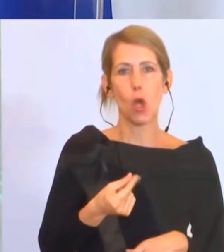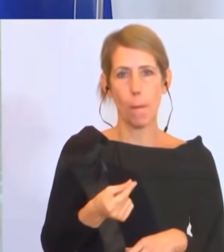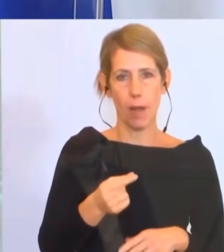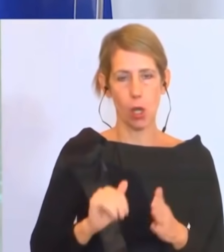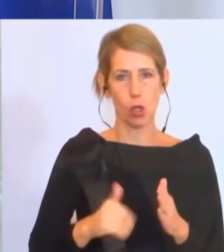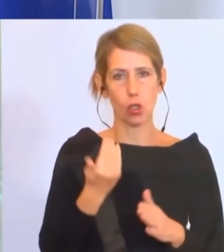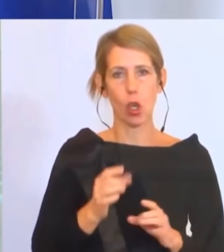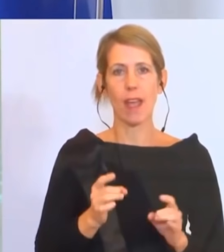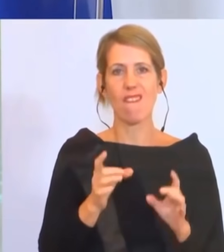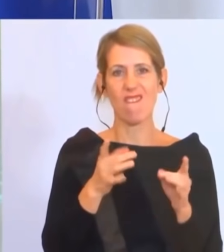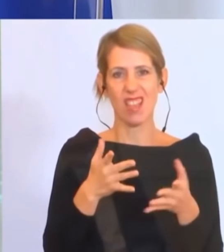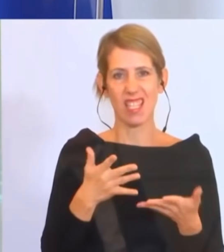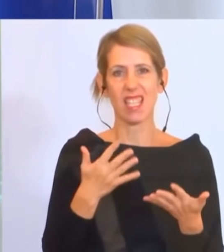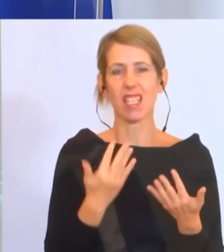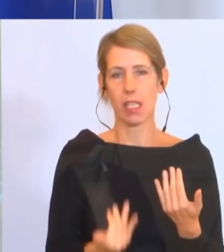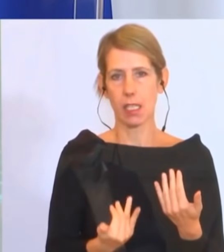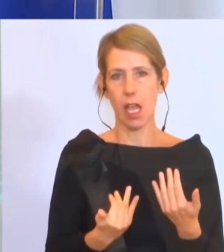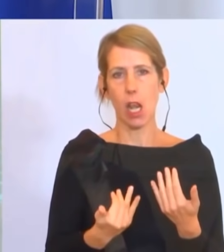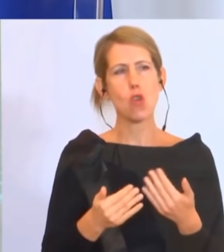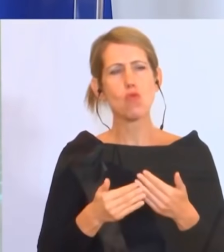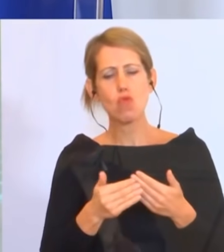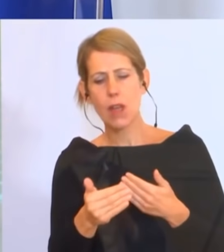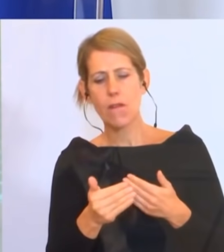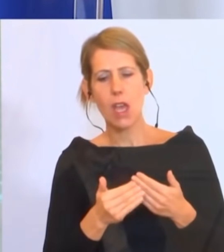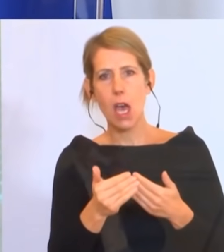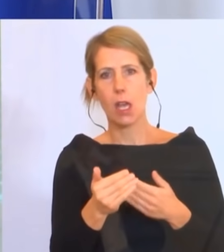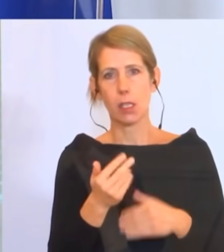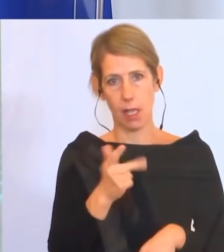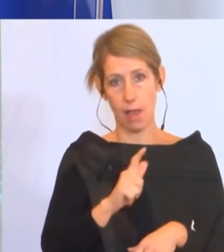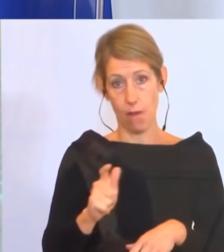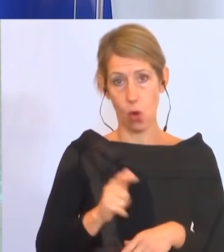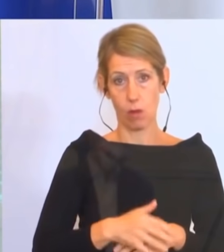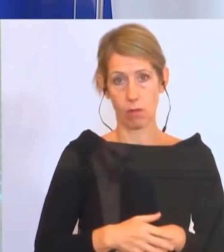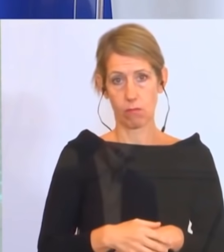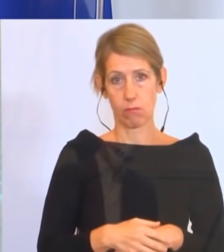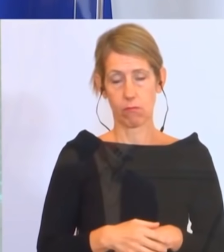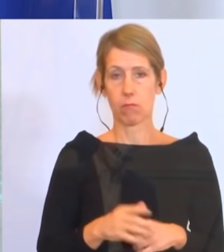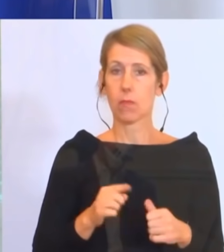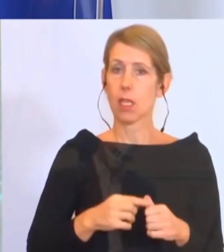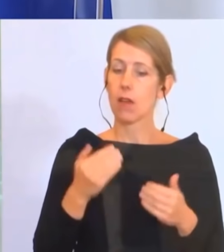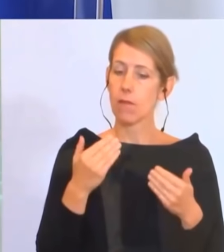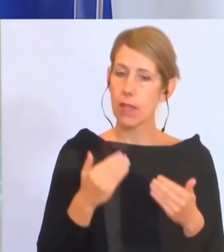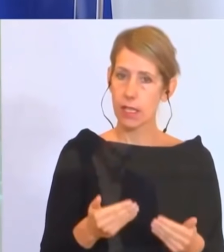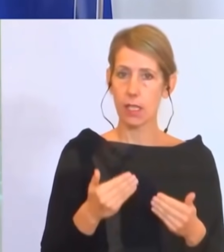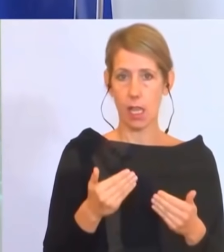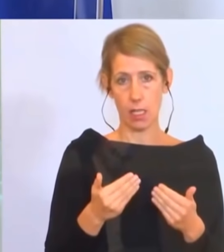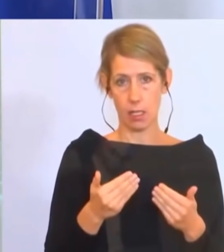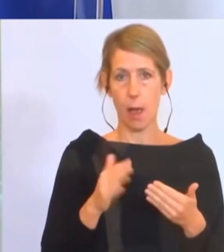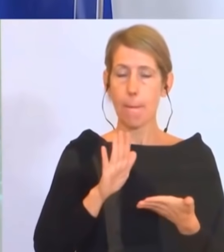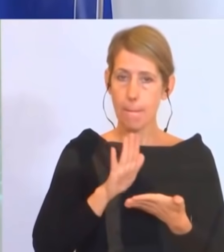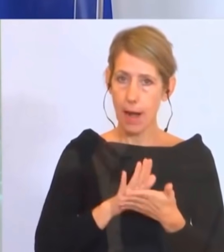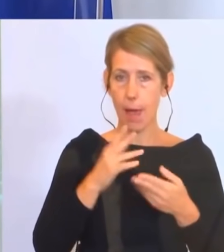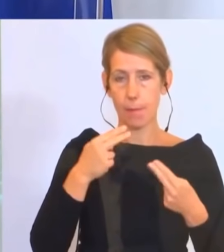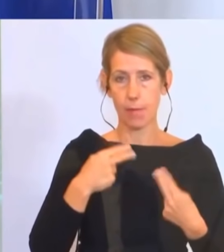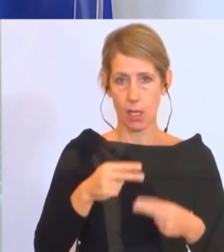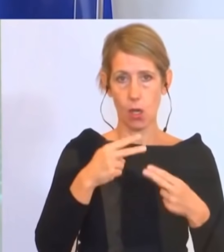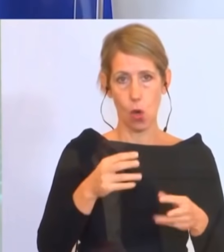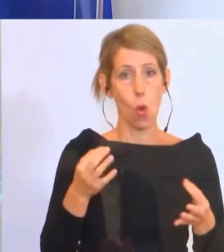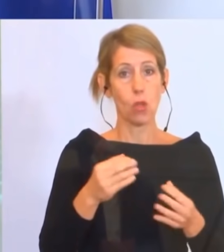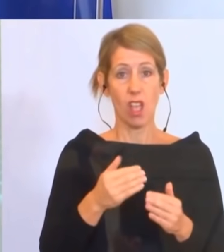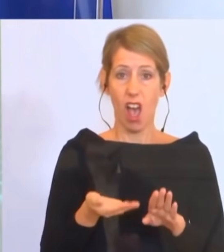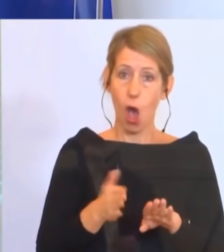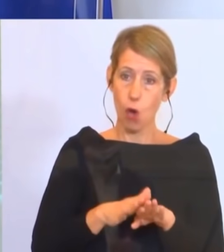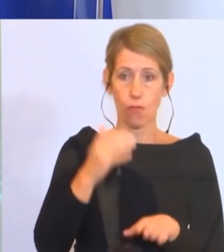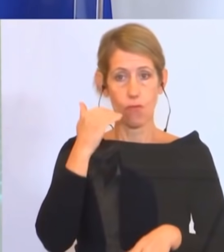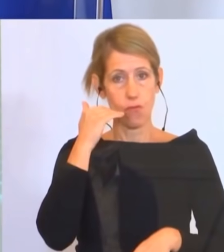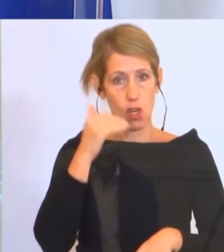neuinfizierten Zahlen innerhalb von ungefähr 3 Wochen. Wenn dieser Trend nicht abreißt oder sich sogar noch